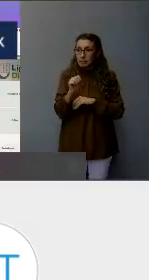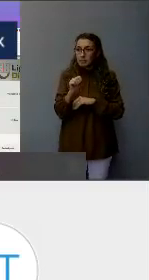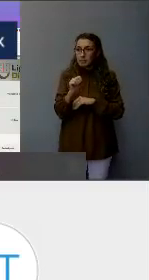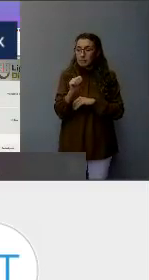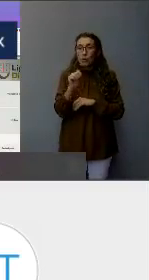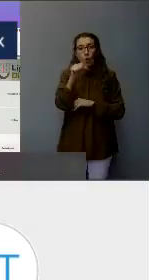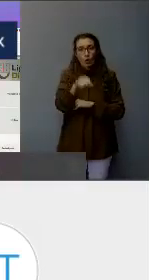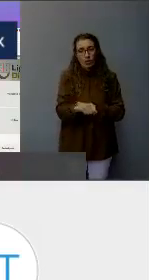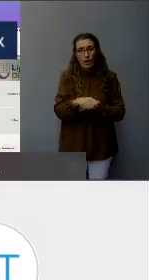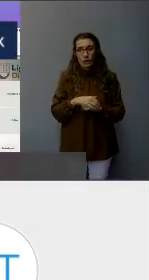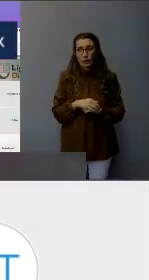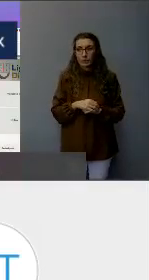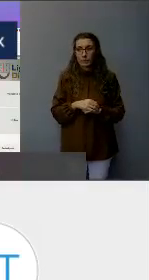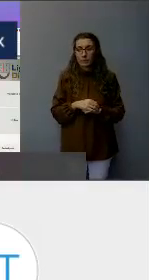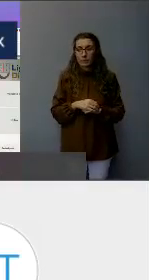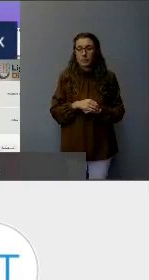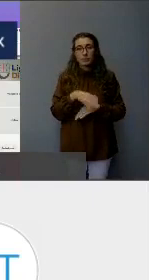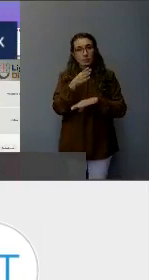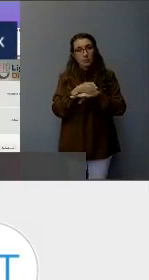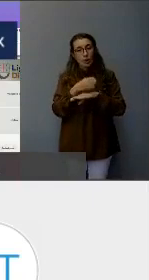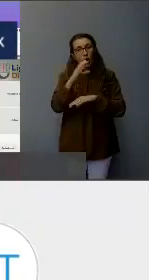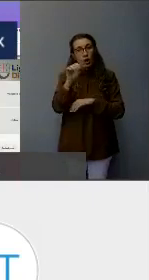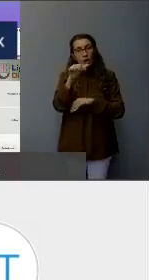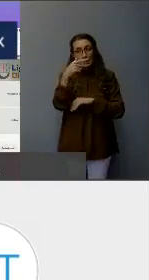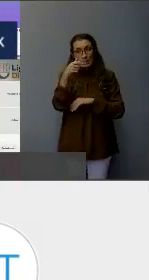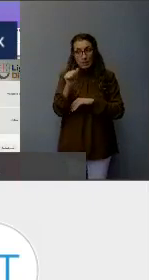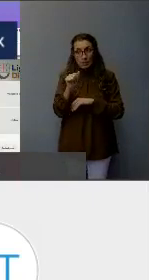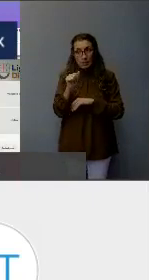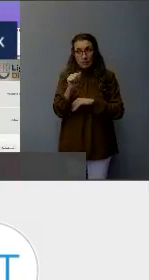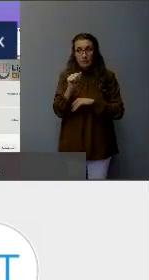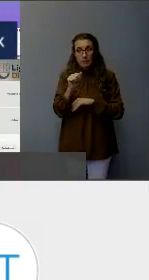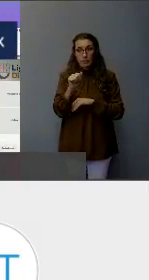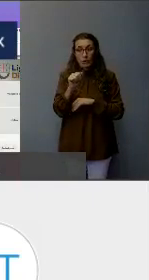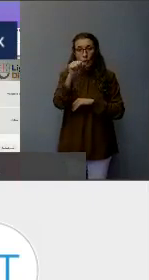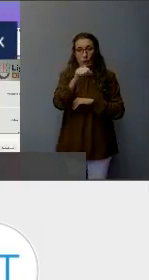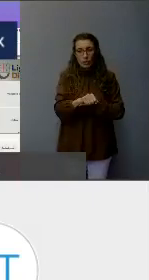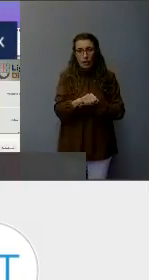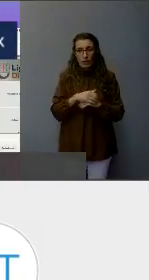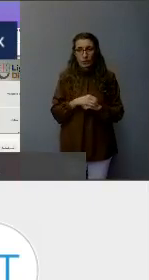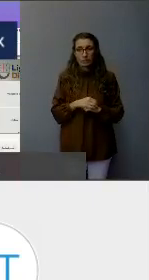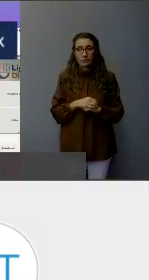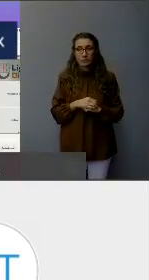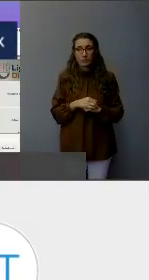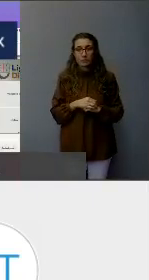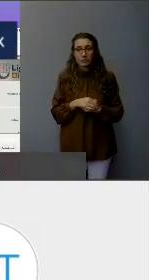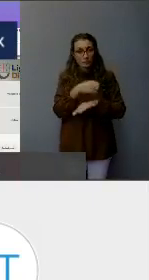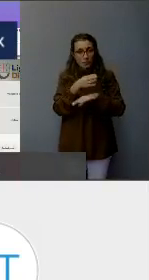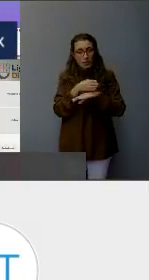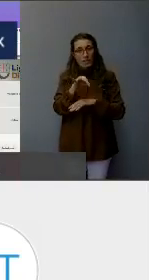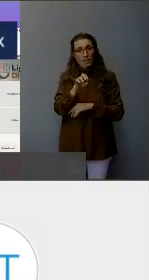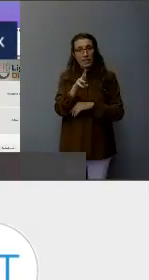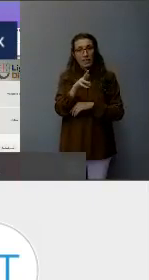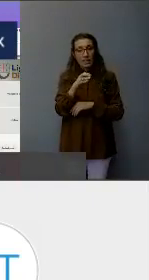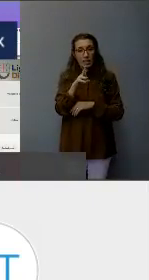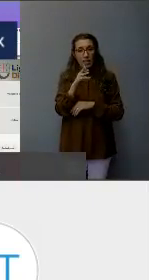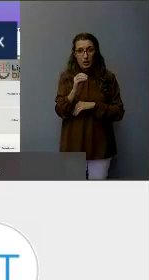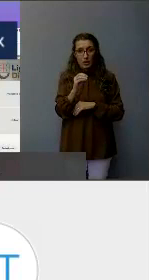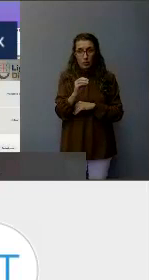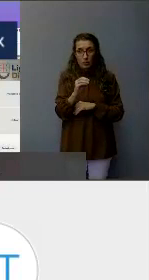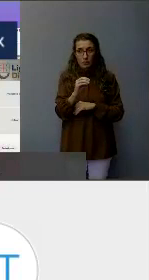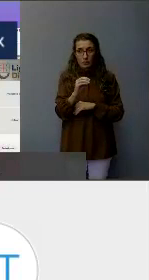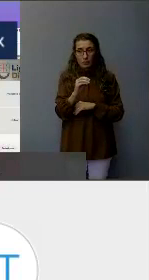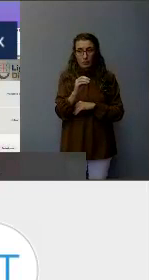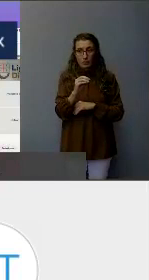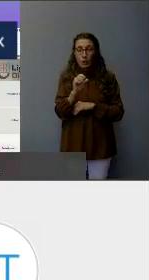orario consigliere costa mario consigliere ferrero al